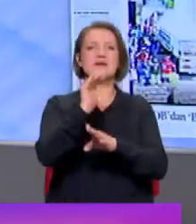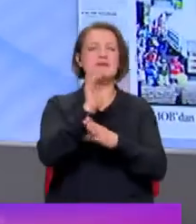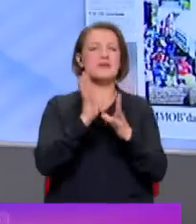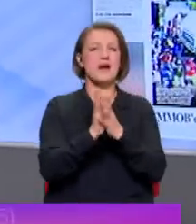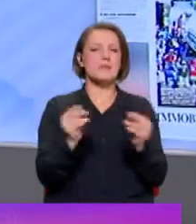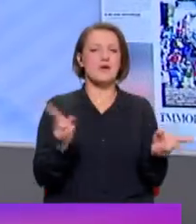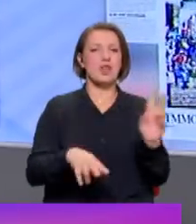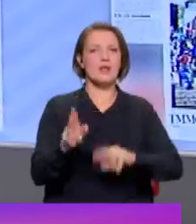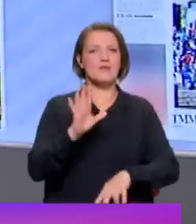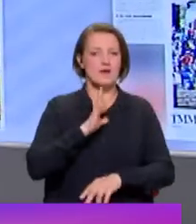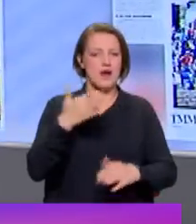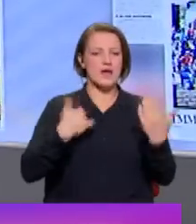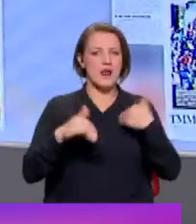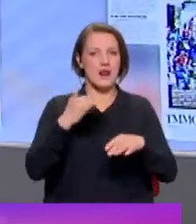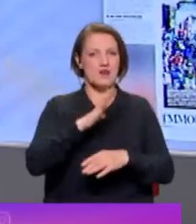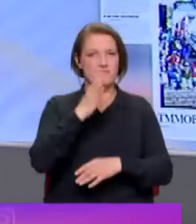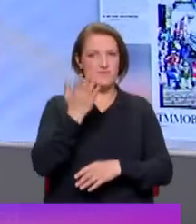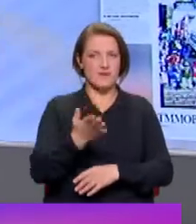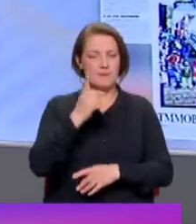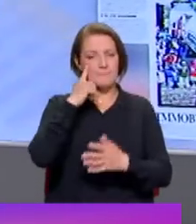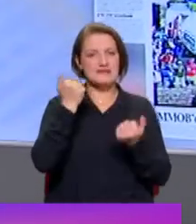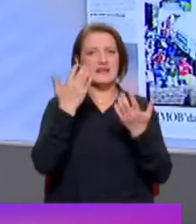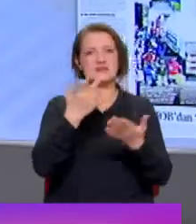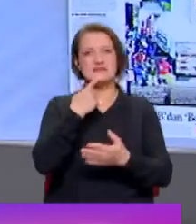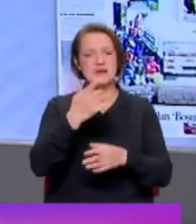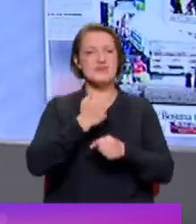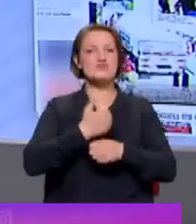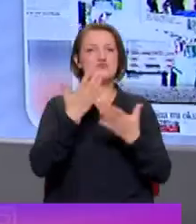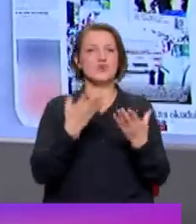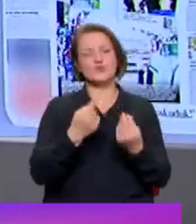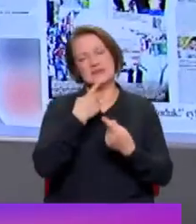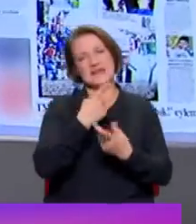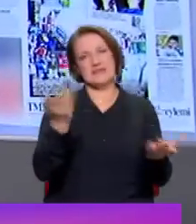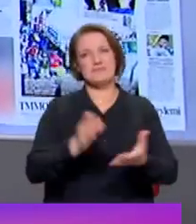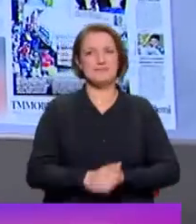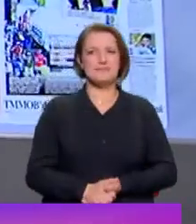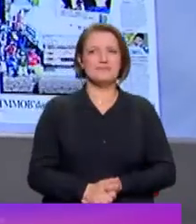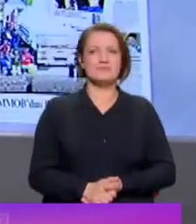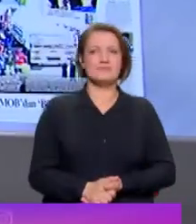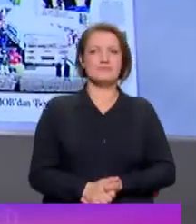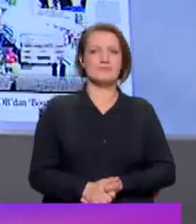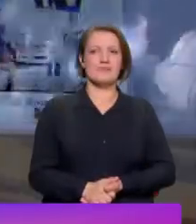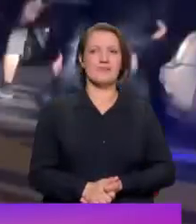Kaybedenler var yaralananlar var başsağlığı dileyelim Geçmiş olsun dileklerimizi gönderelim